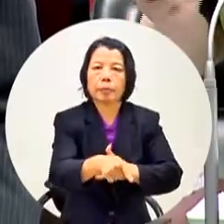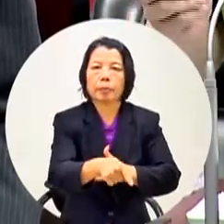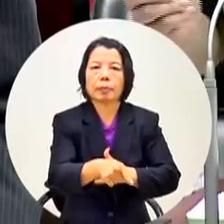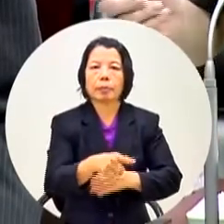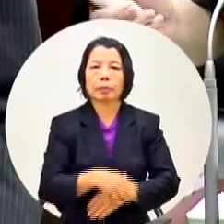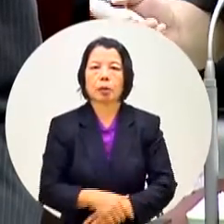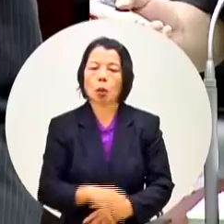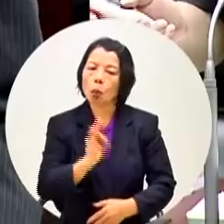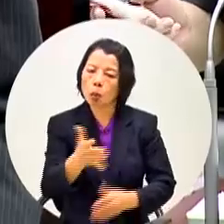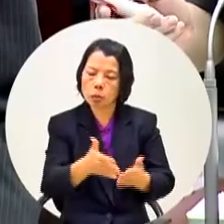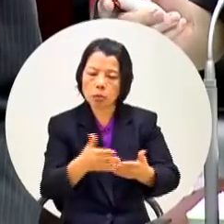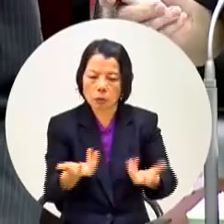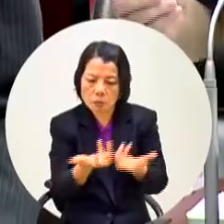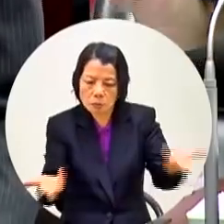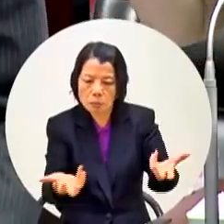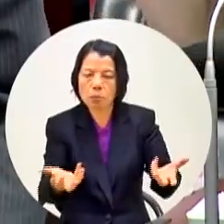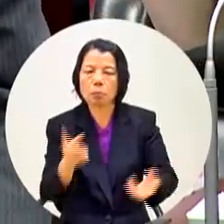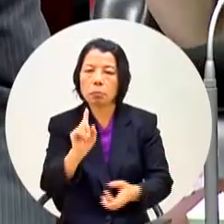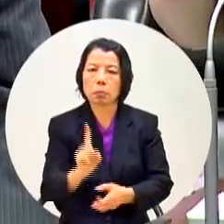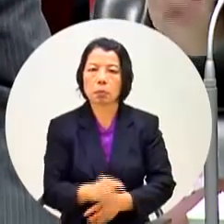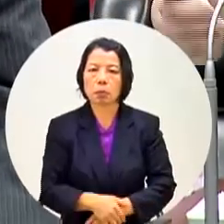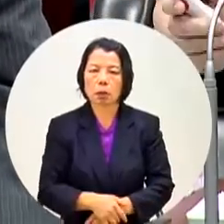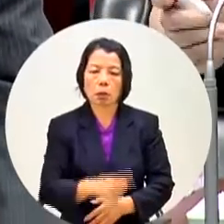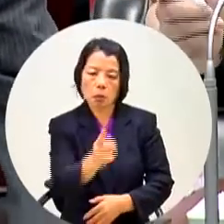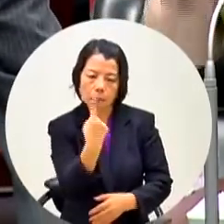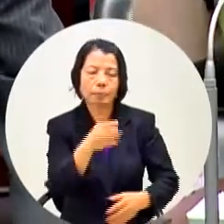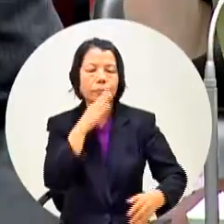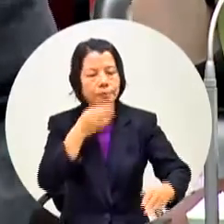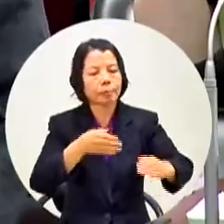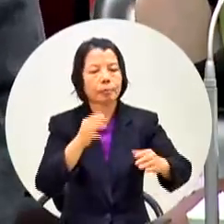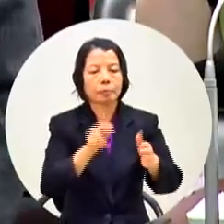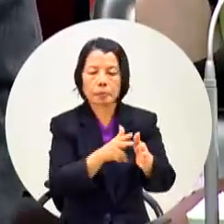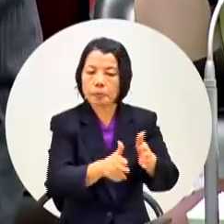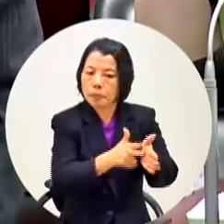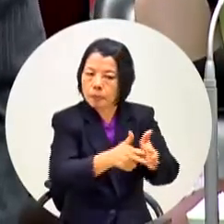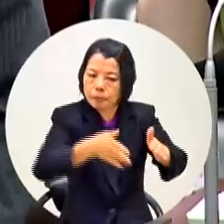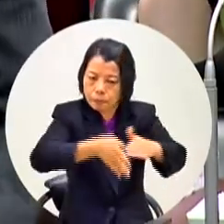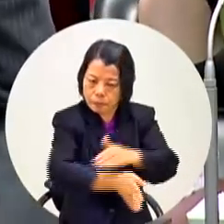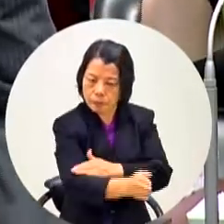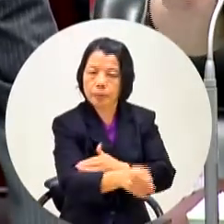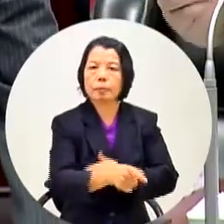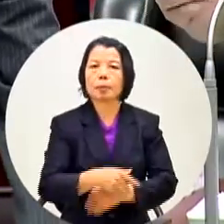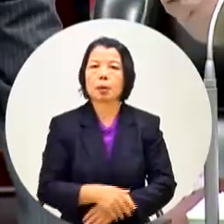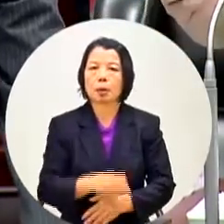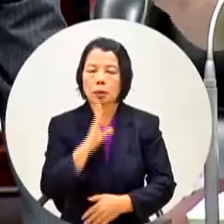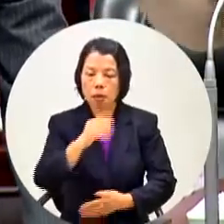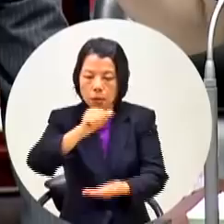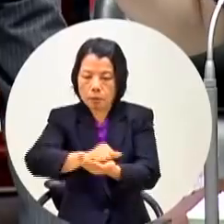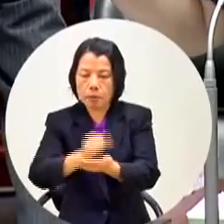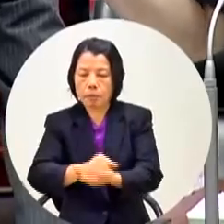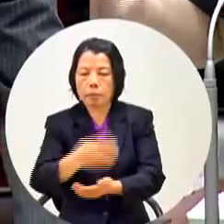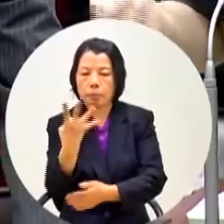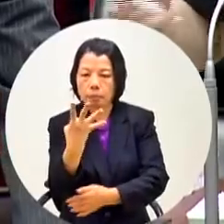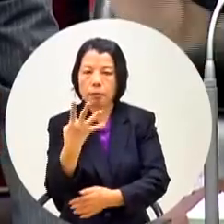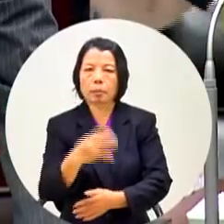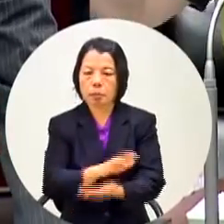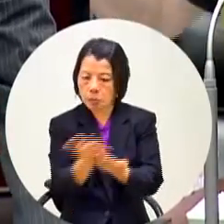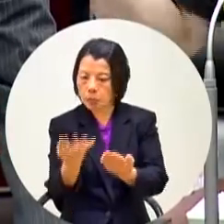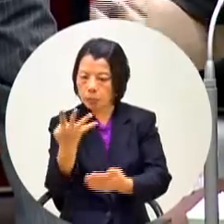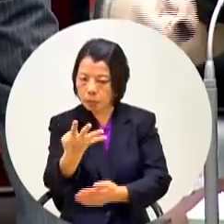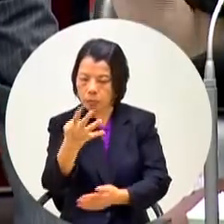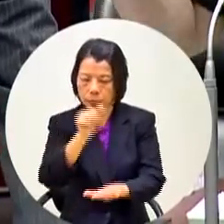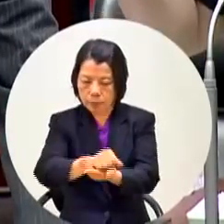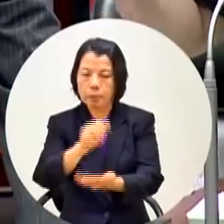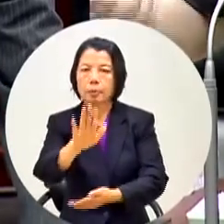因为铁路地下化啦。好，这个在这本报告的第4页有写出来啦，就因为配合整个高